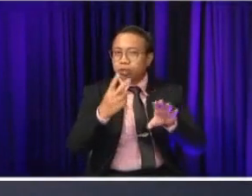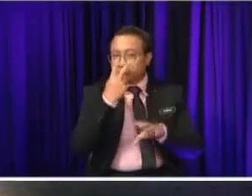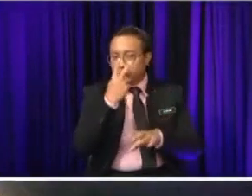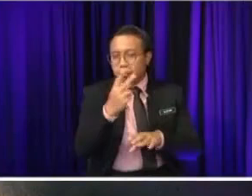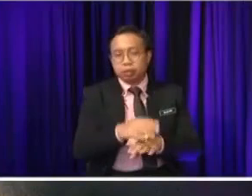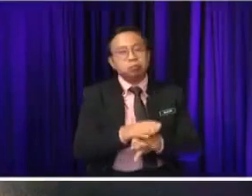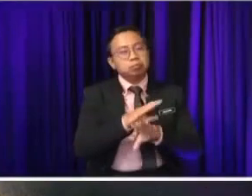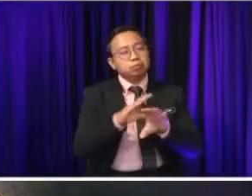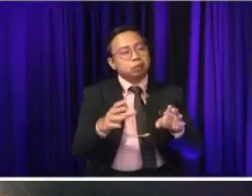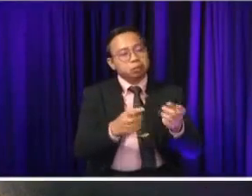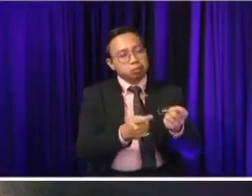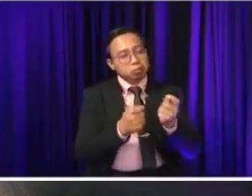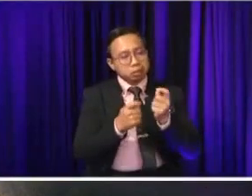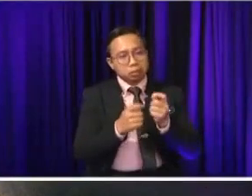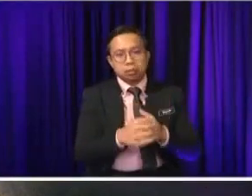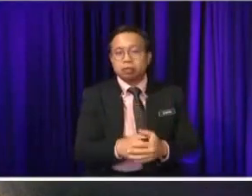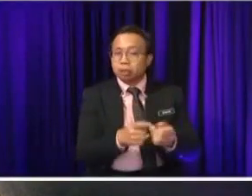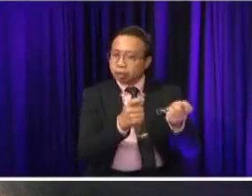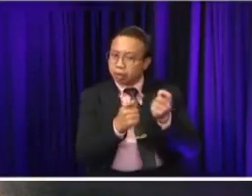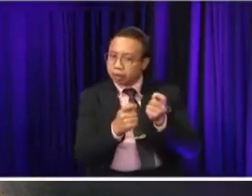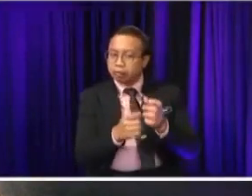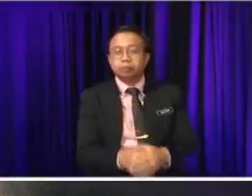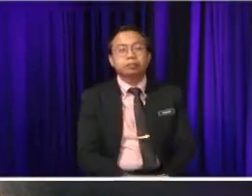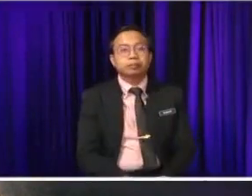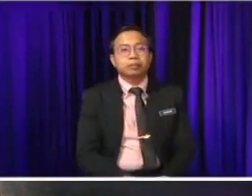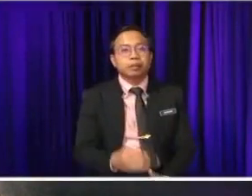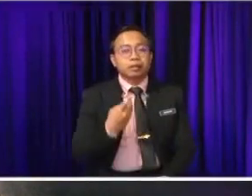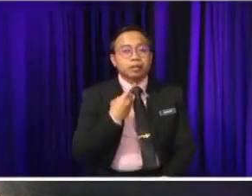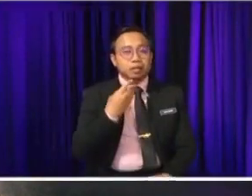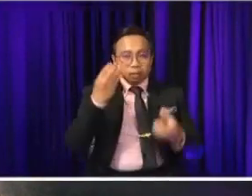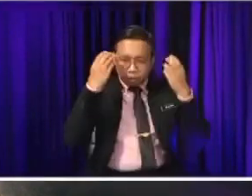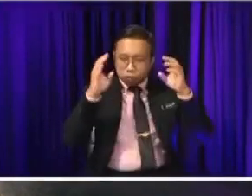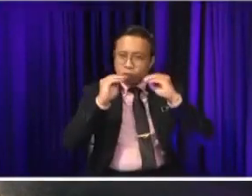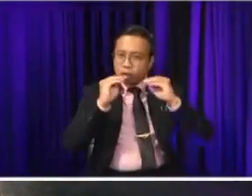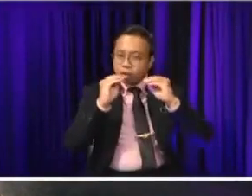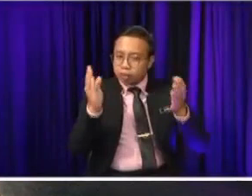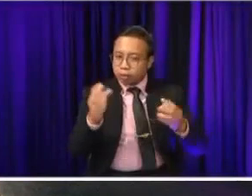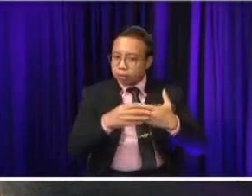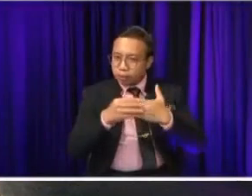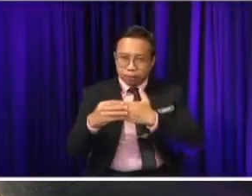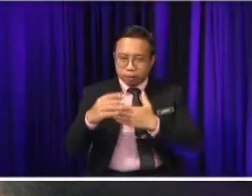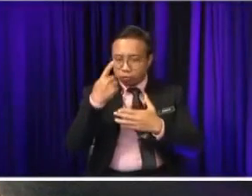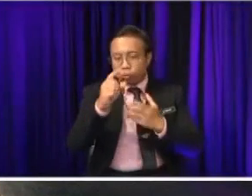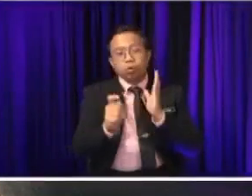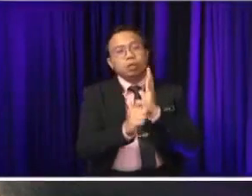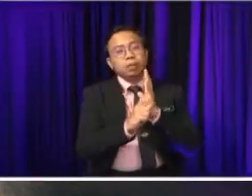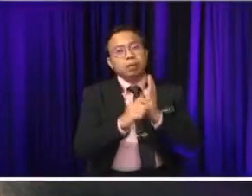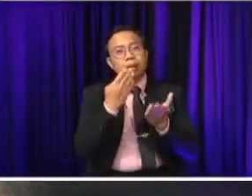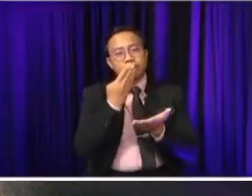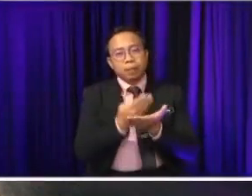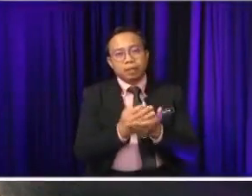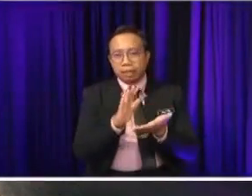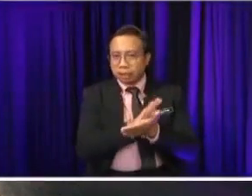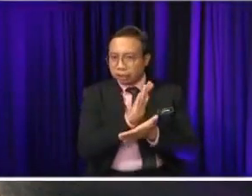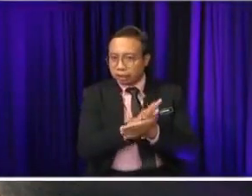dia tak menarik sangat dulu jadi Cikgu cikgubat konsultasi untuk penambah baikan dan kertas yang ada di sana